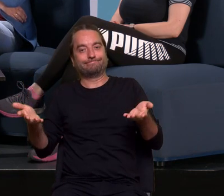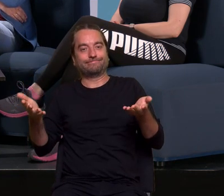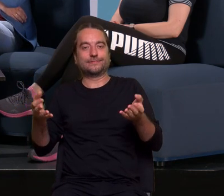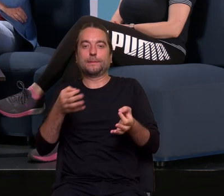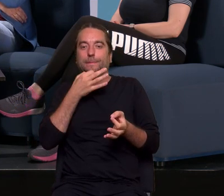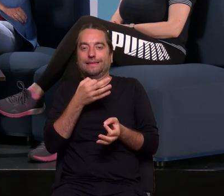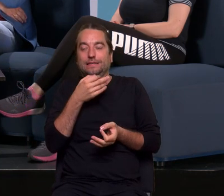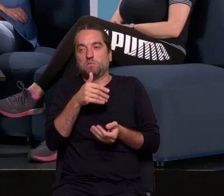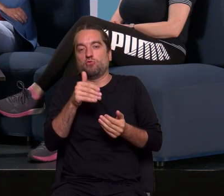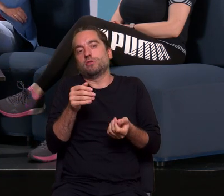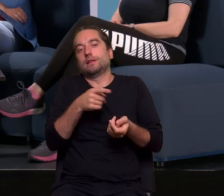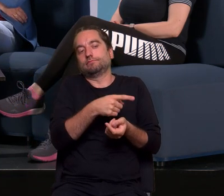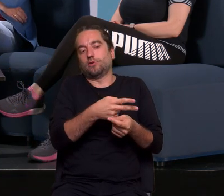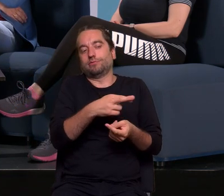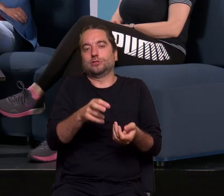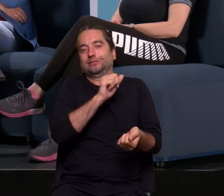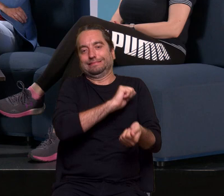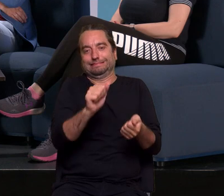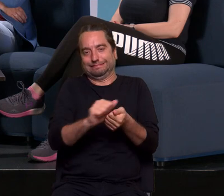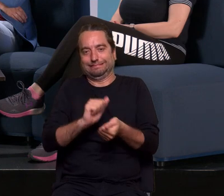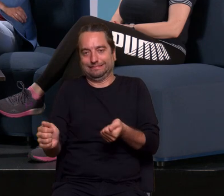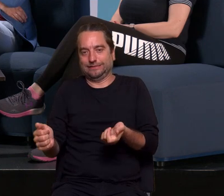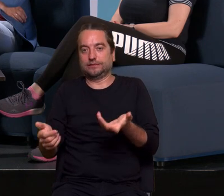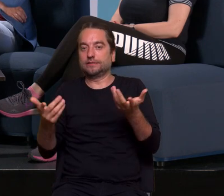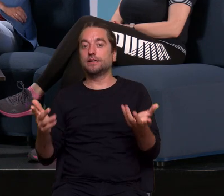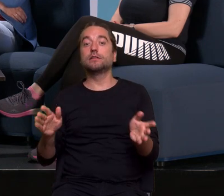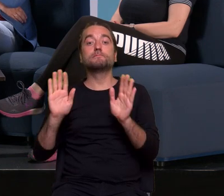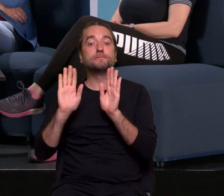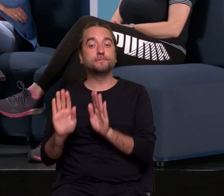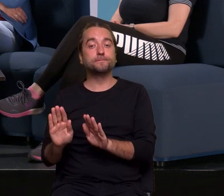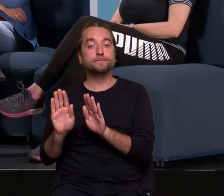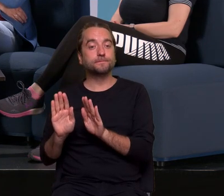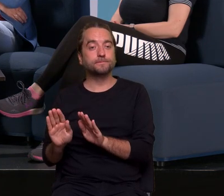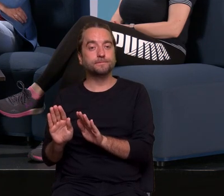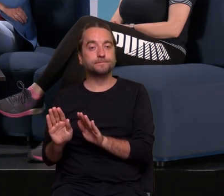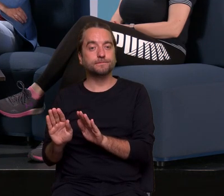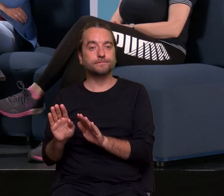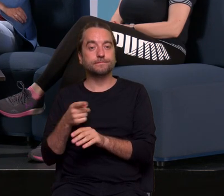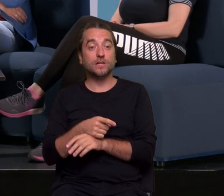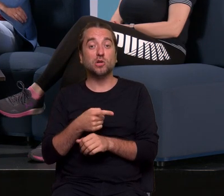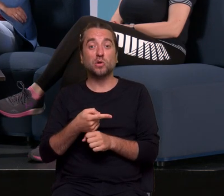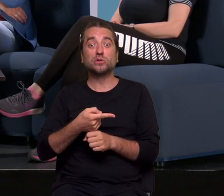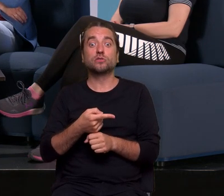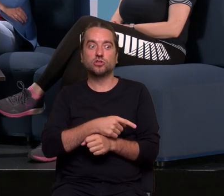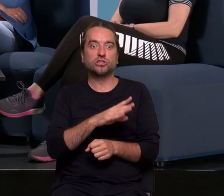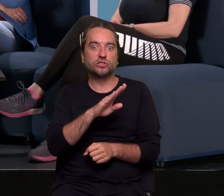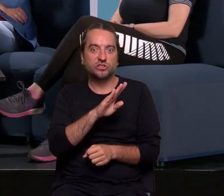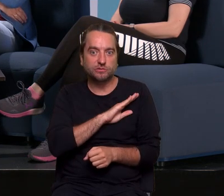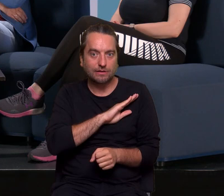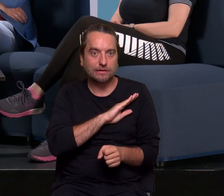przedmiot zniszczyć, tak? Bo to jest przedmiot, który sprowadził śmierć na